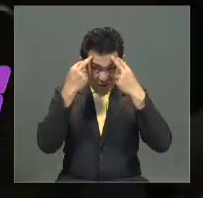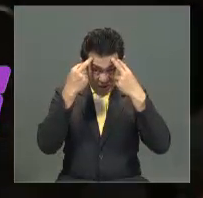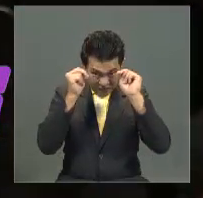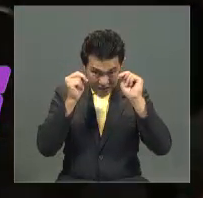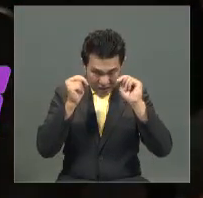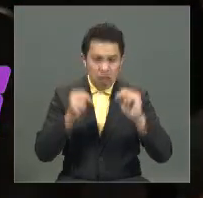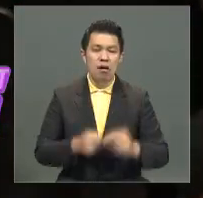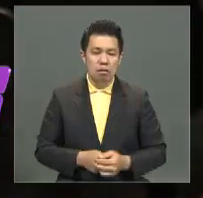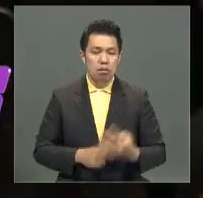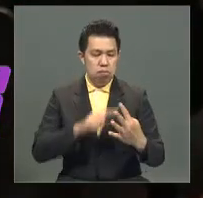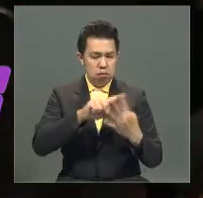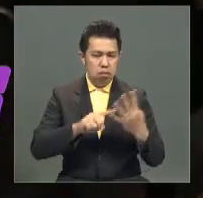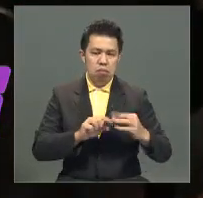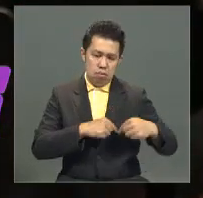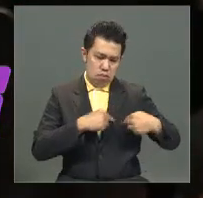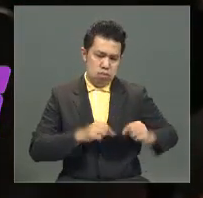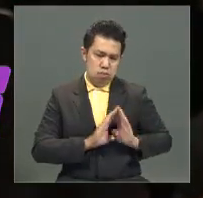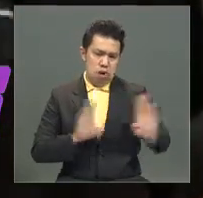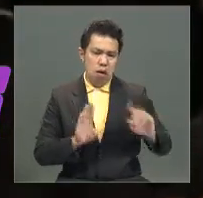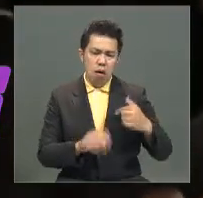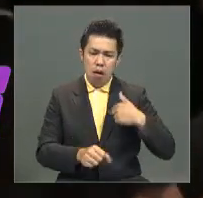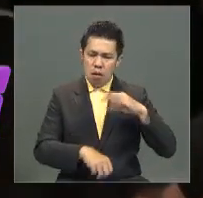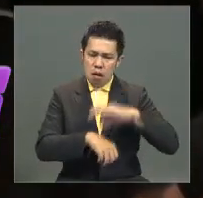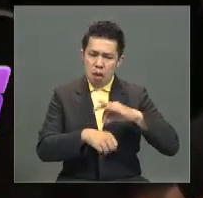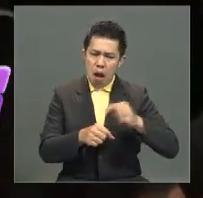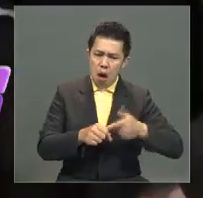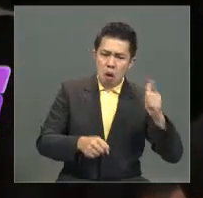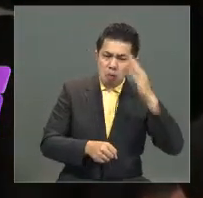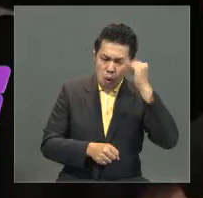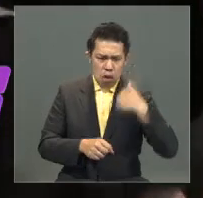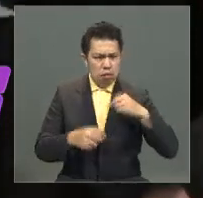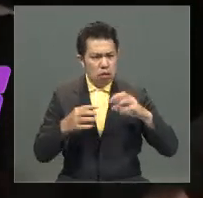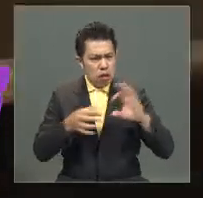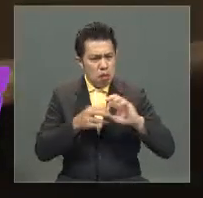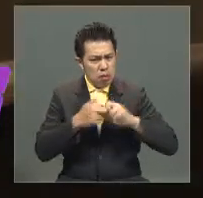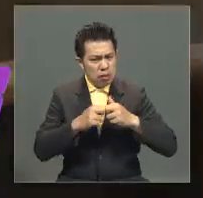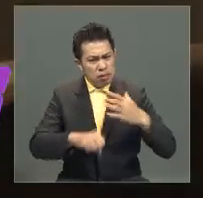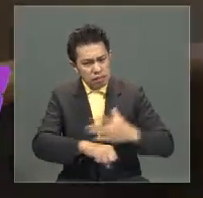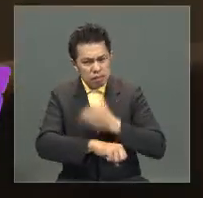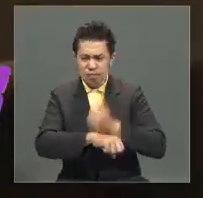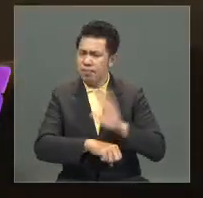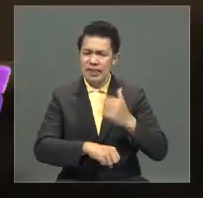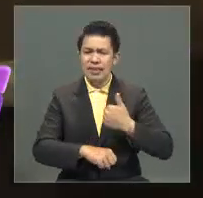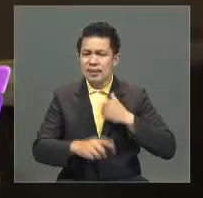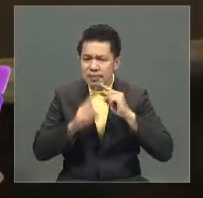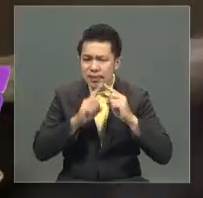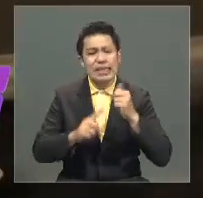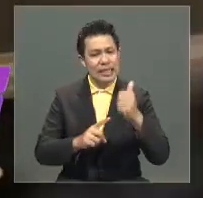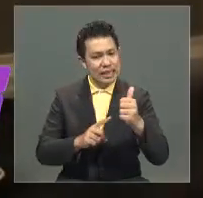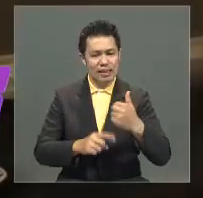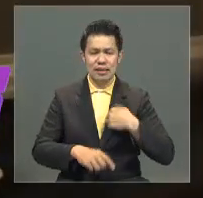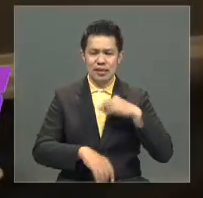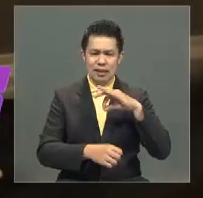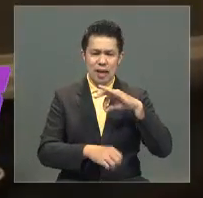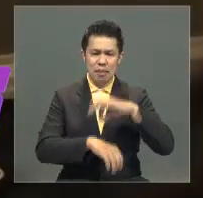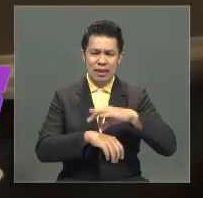จถึงการลาออกนะคะโดยบอกว่าไม่ได้ถูกกดดันทางการเมืองก็ถือว่าเป็นการจากกันด้วยดีแล้วก็ขอพักบทบาทท